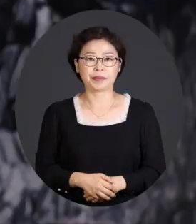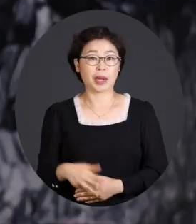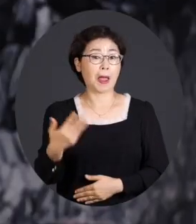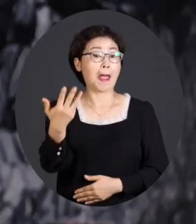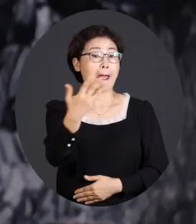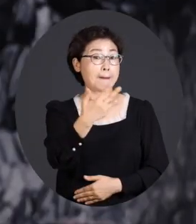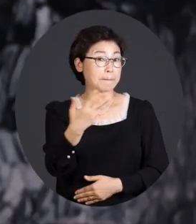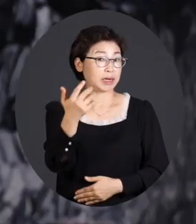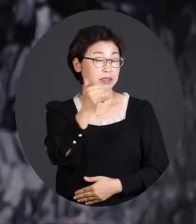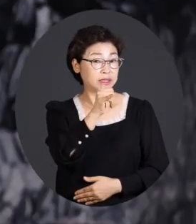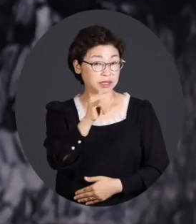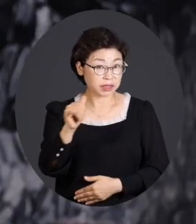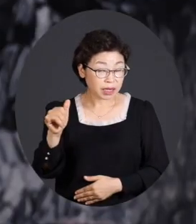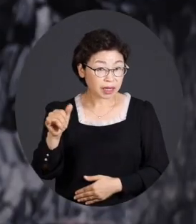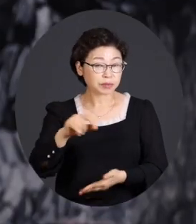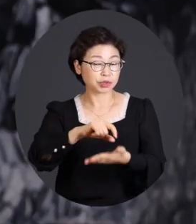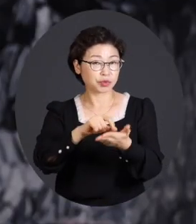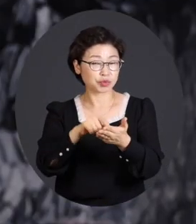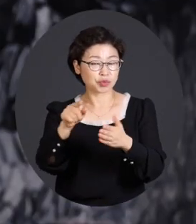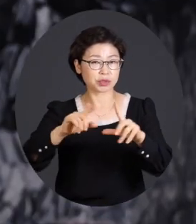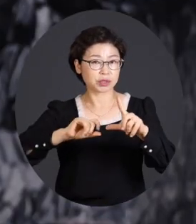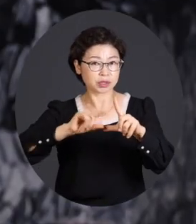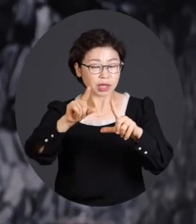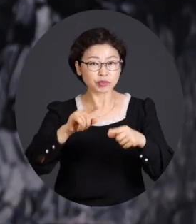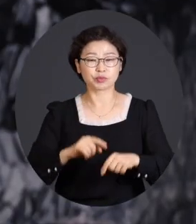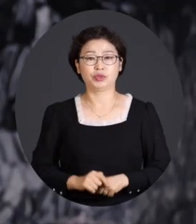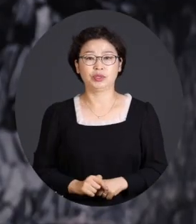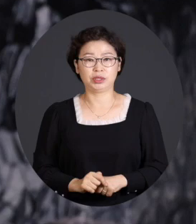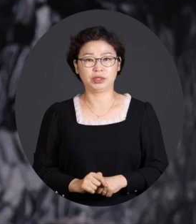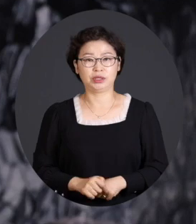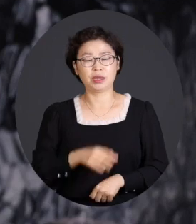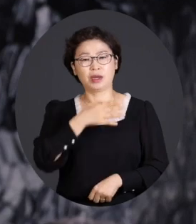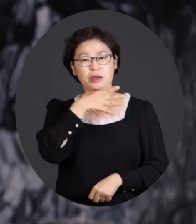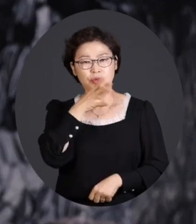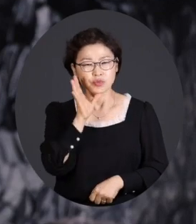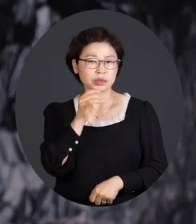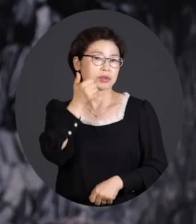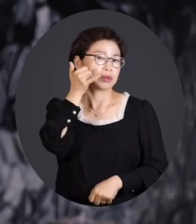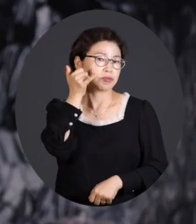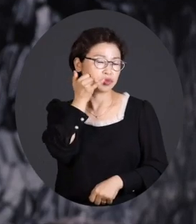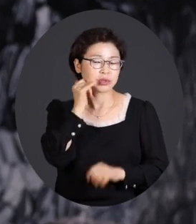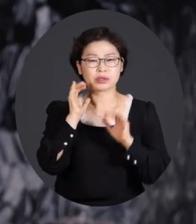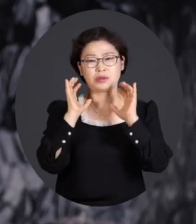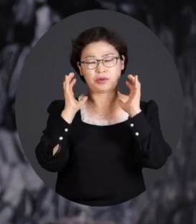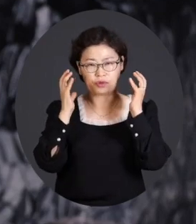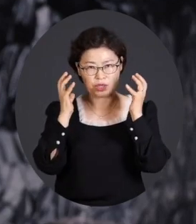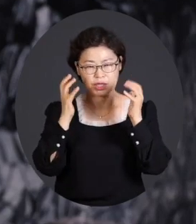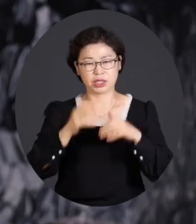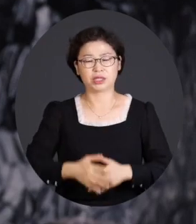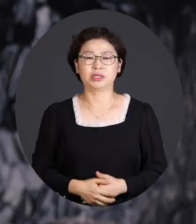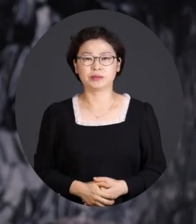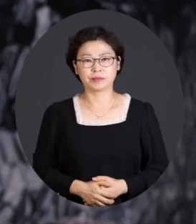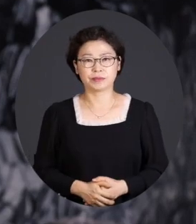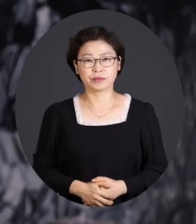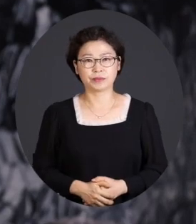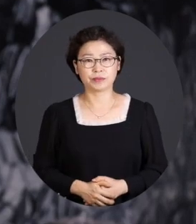8,000명에 이르는 하산민들 그 대부분은요 노인, 부녀자, 어린이들이었습니다.